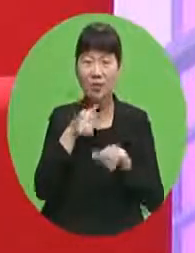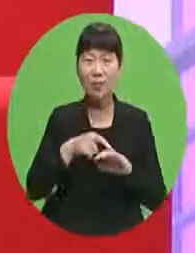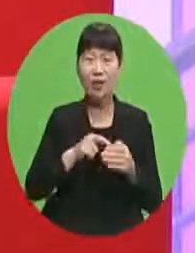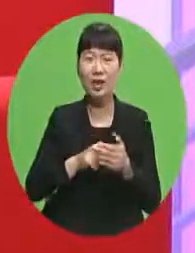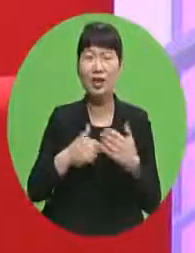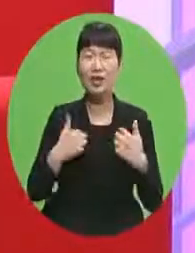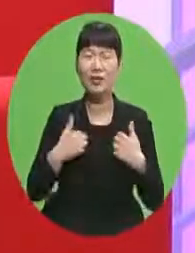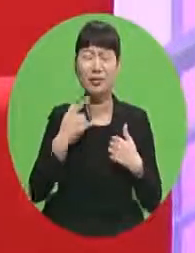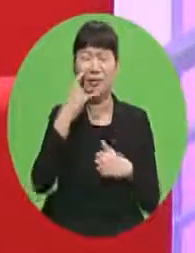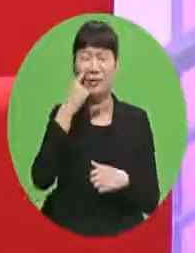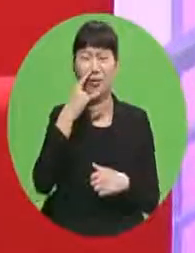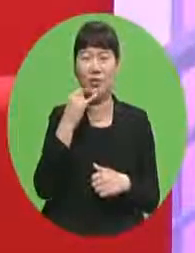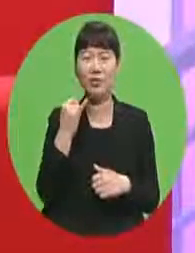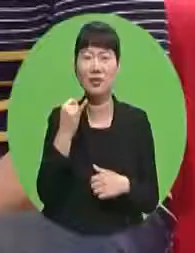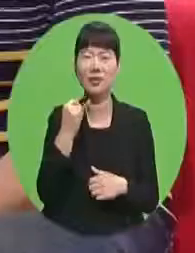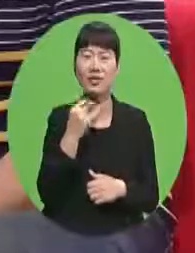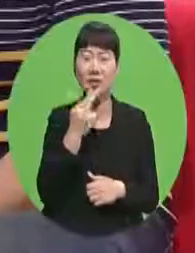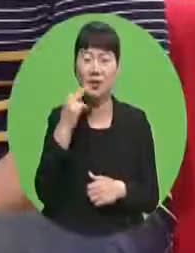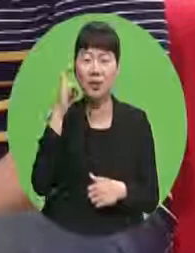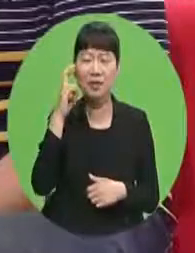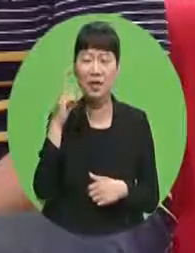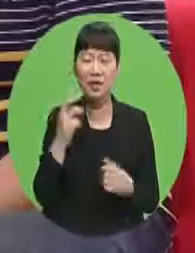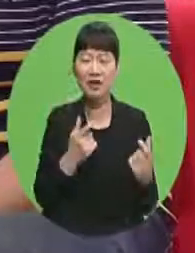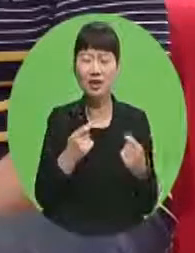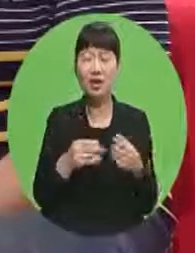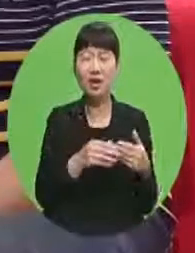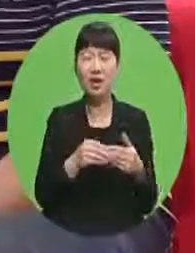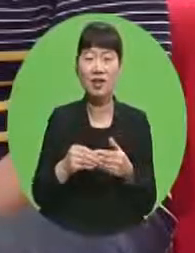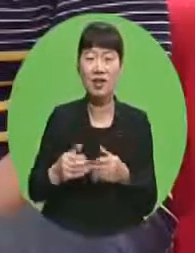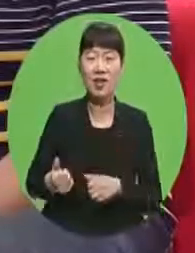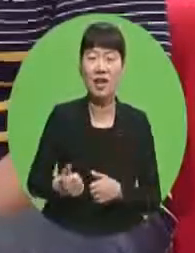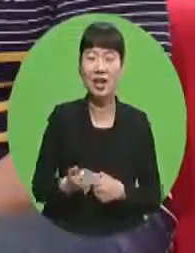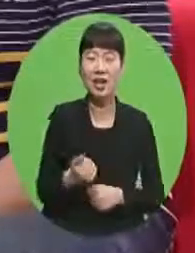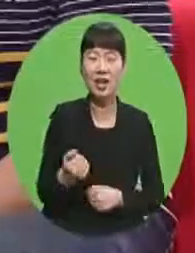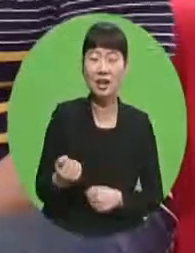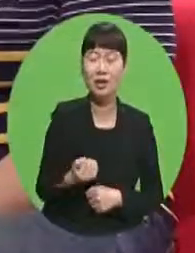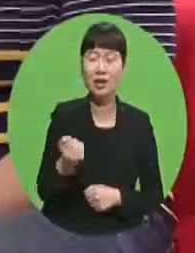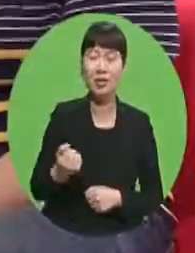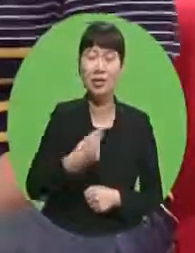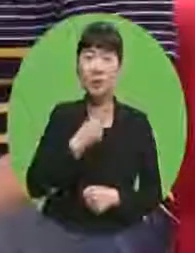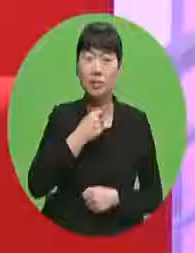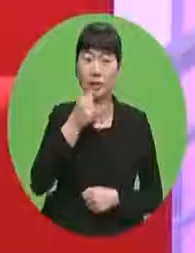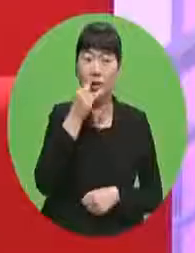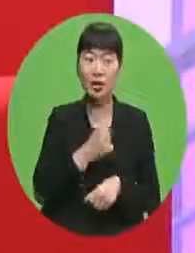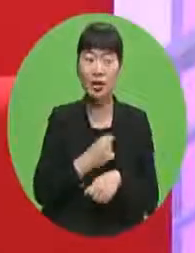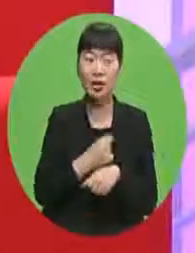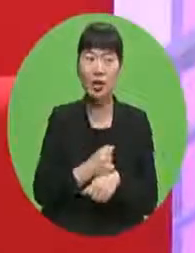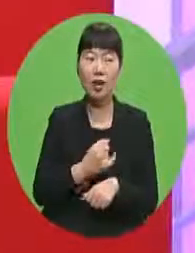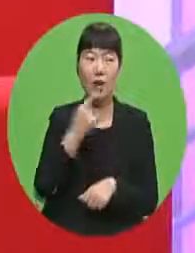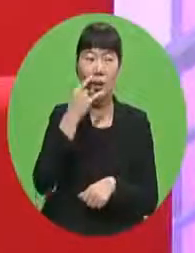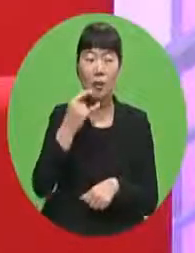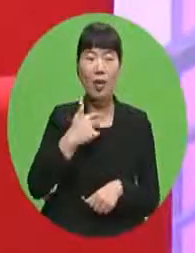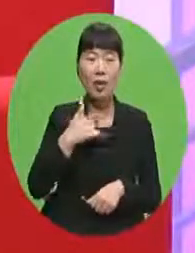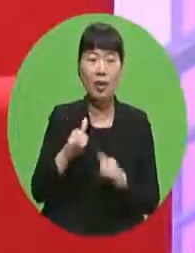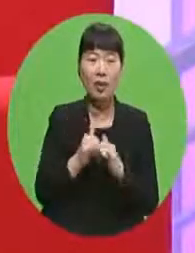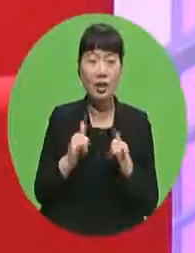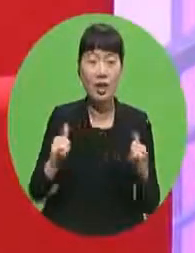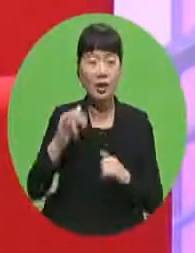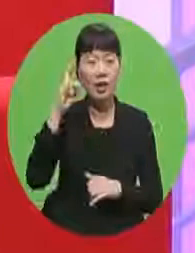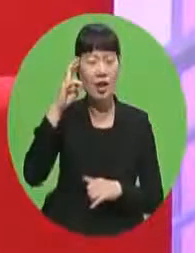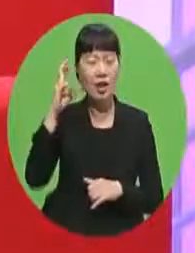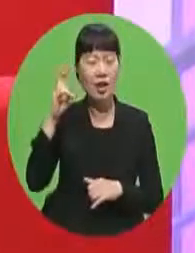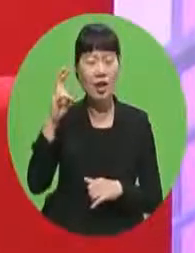마음이 기쁠 엄마가 어디 있겠어요. 그렇죠. 다 데리고 있고 싶죠. 그리고 이건 이제 엄마가 되어보지 못한 사람은